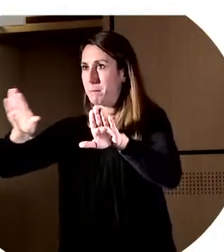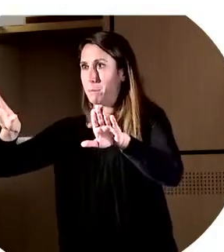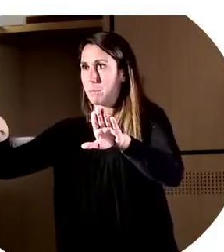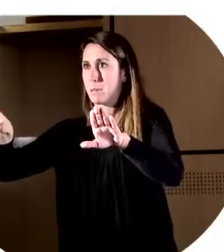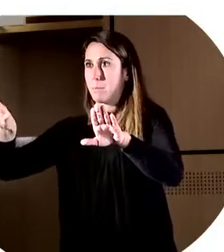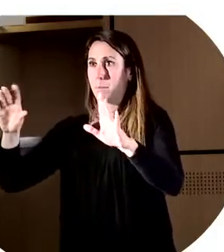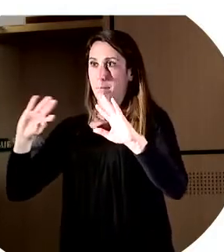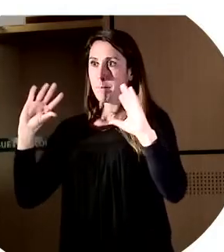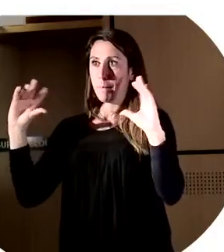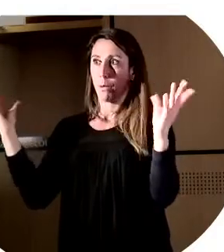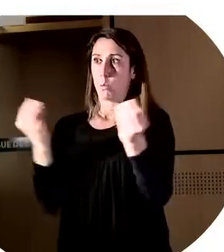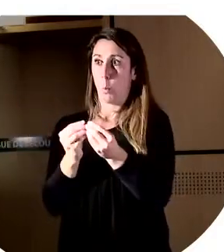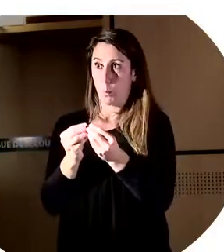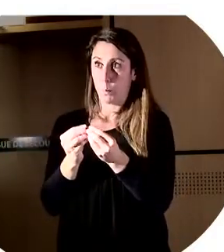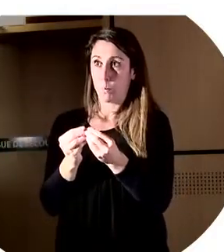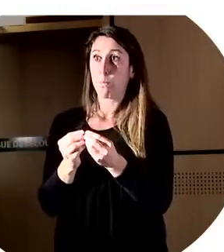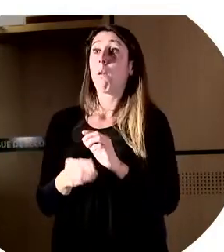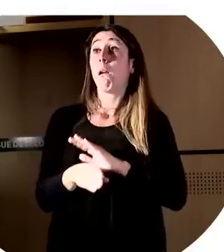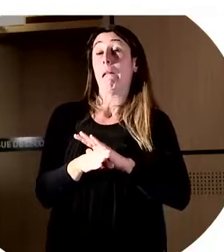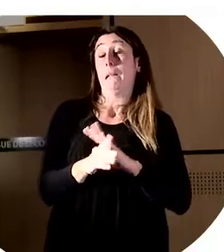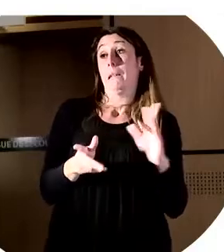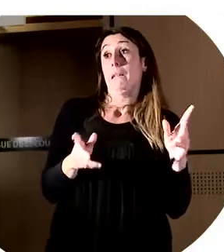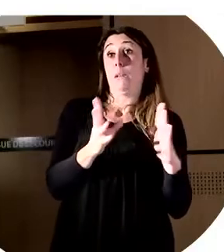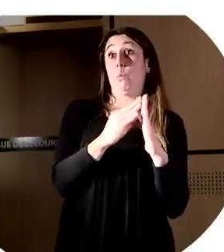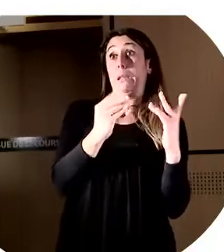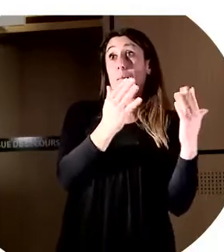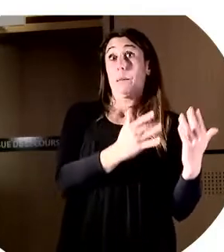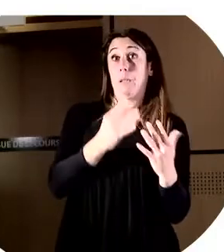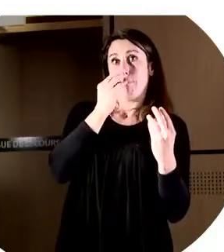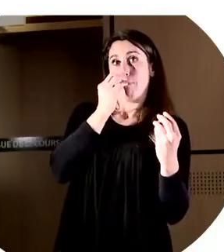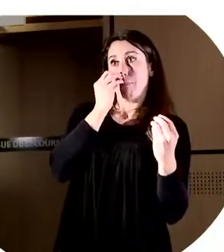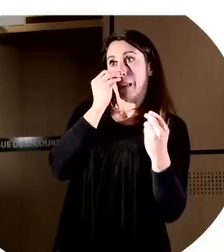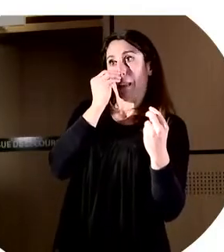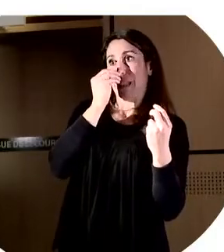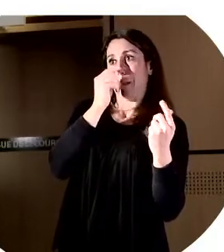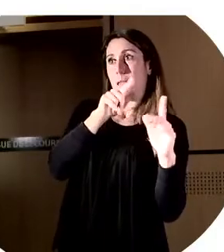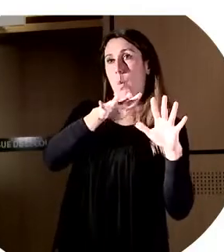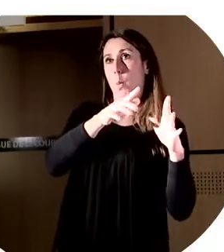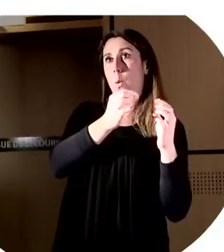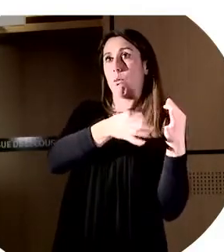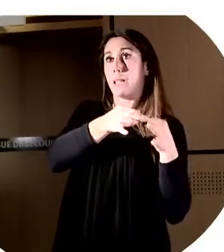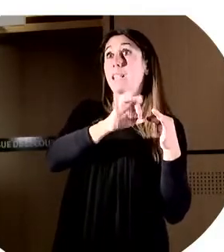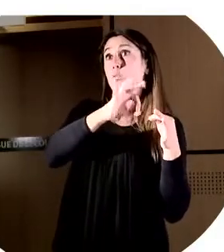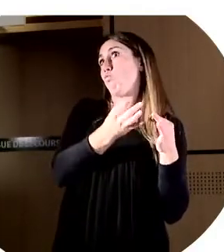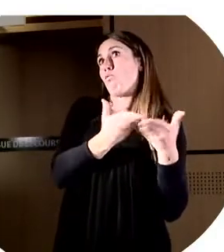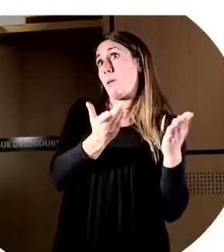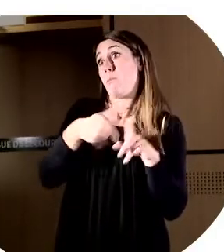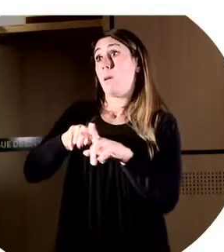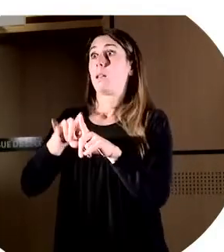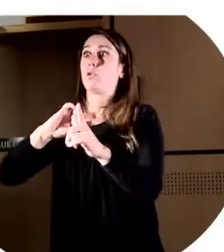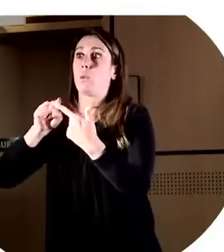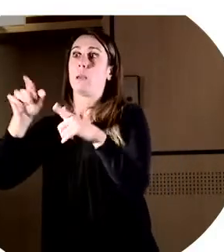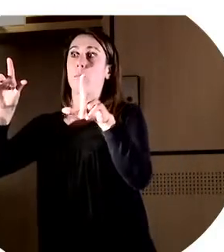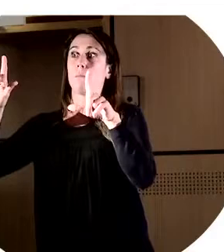première partie description du modèle mathématique était simple, la partie estimation des paramètres est une partie qui est